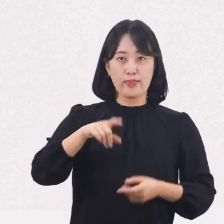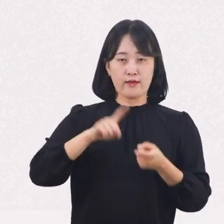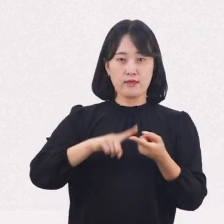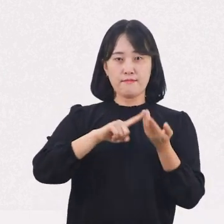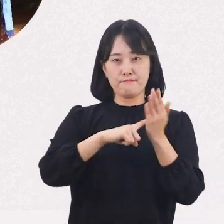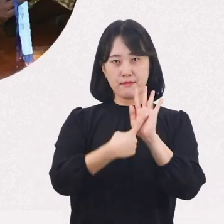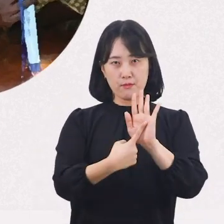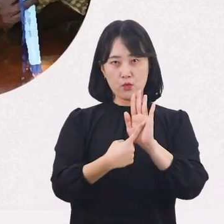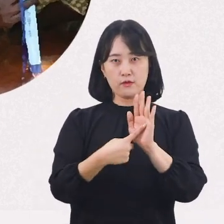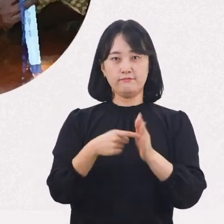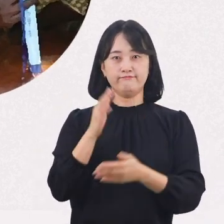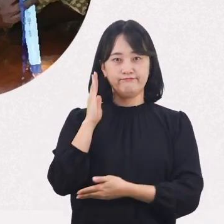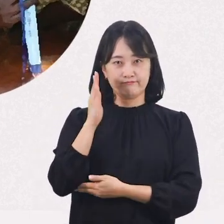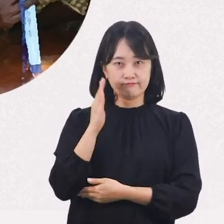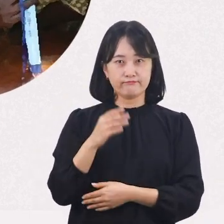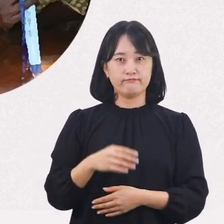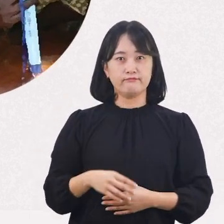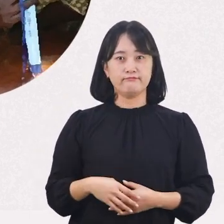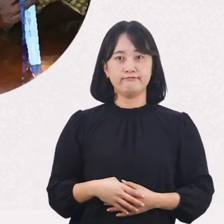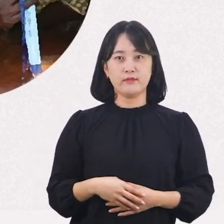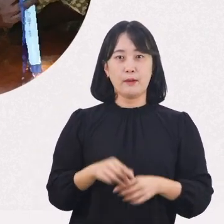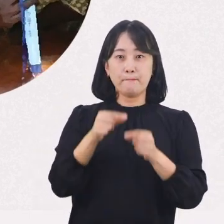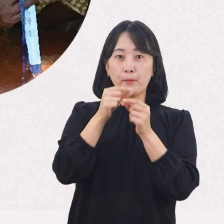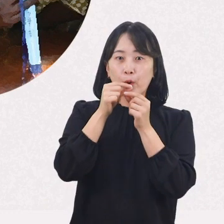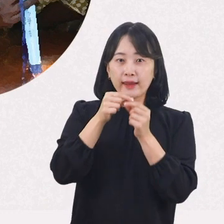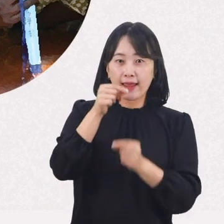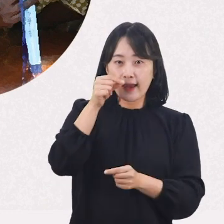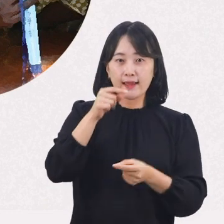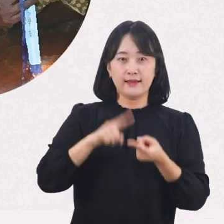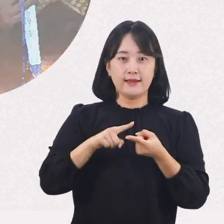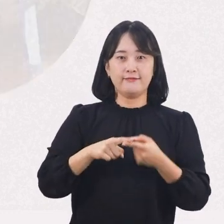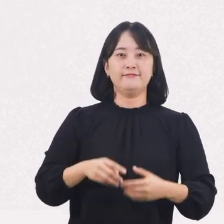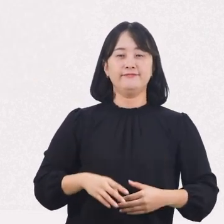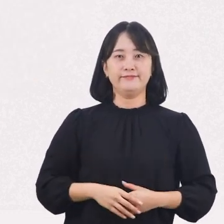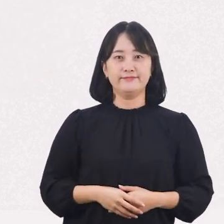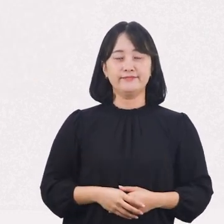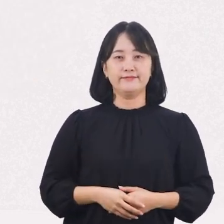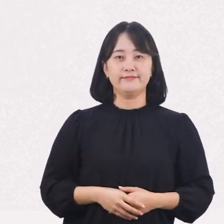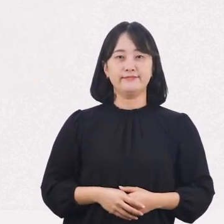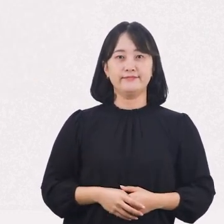발표하고 라이프 스트로우에 대해 알아보는 활동을 하였습니다.